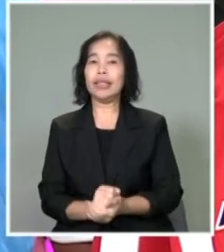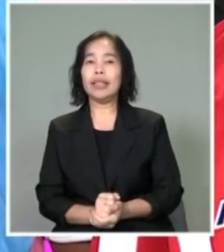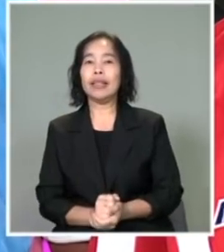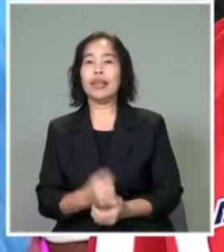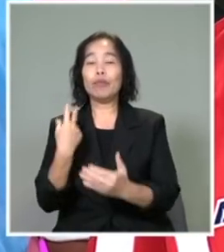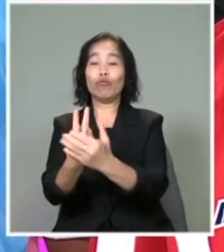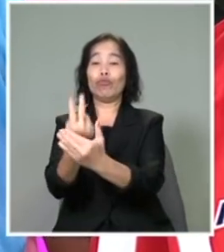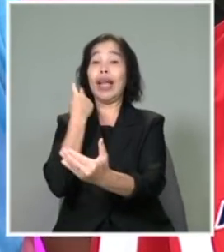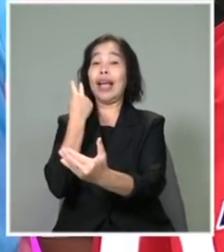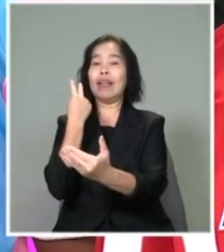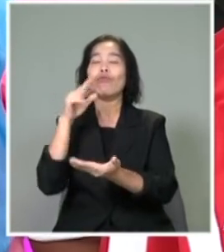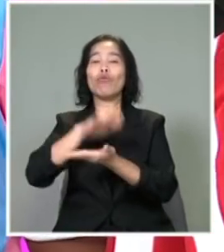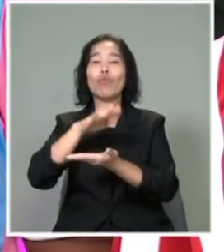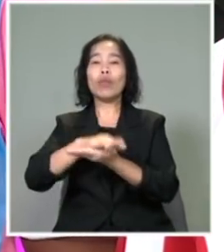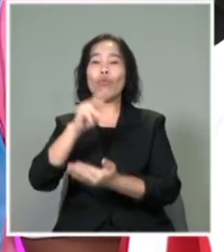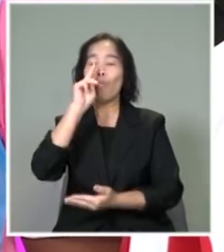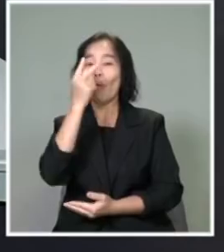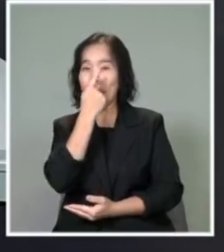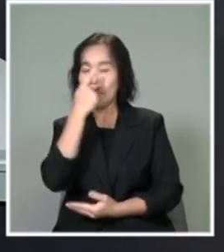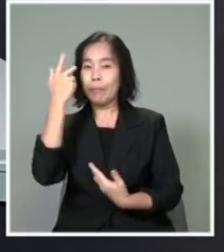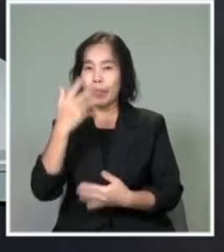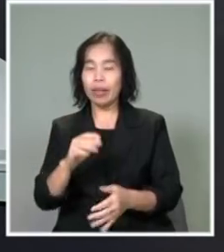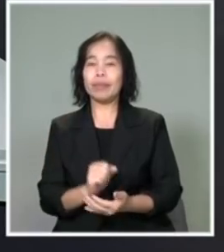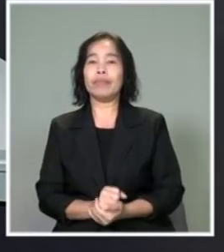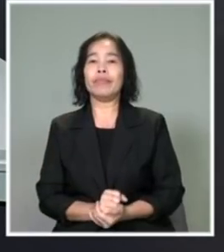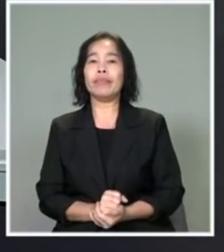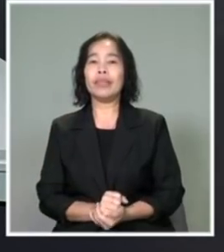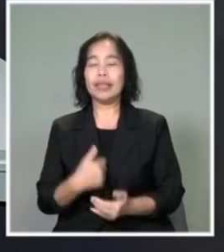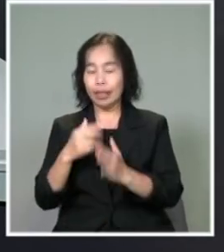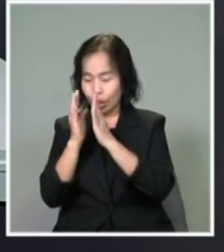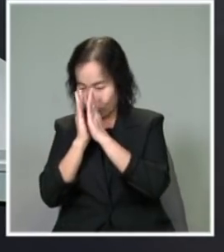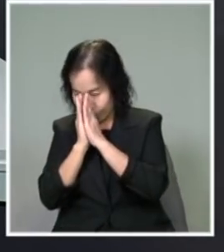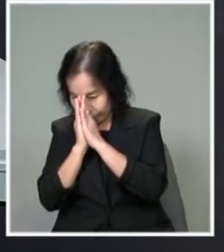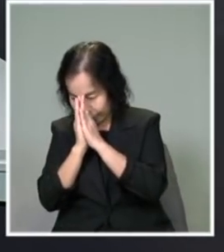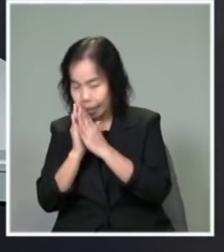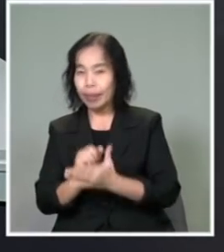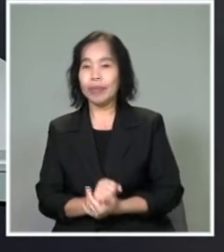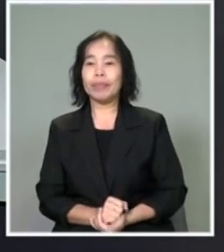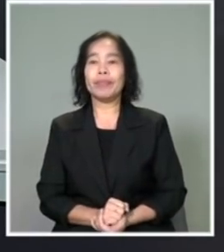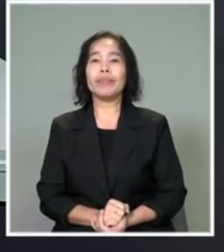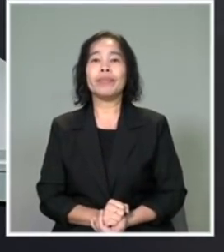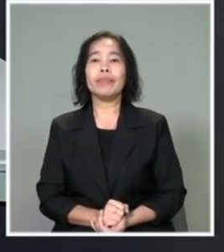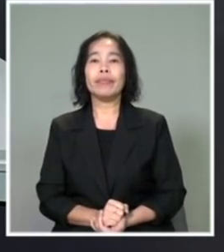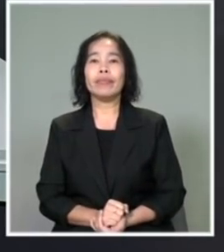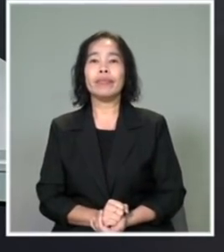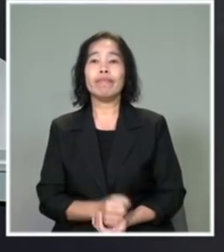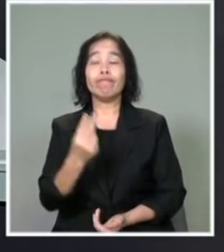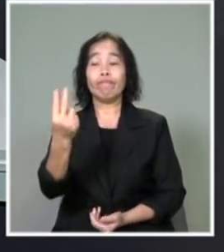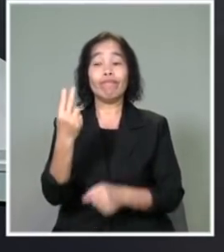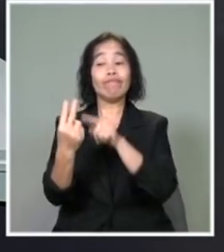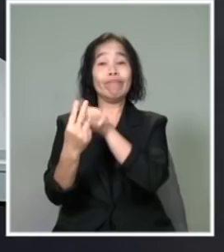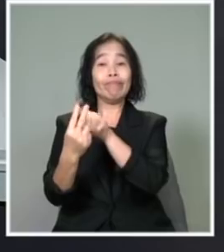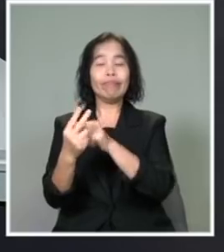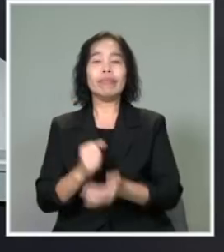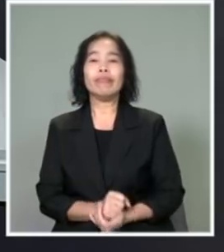ของสวนกุหลาบนะฮะแล้วก็ปิยะดนัยประเสริฐนะครับสวัสดีน้องๆอีกรอบนึงนะฮะสวัสดีครับนะฮะสุภกรก่อนนะครับสุภก